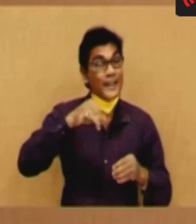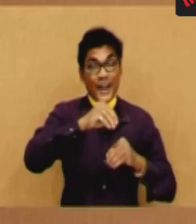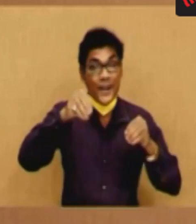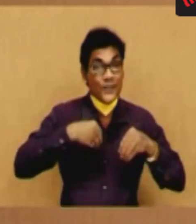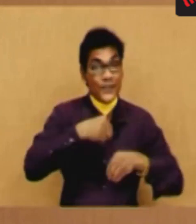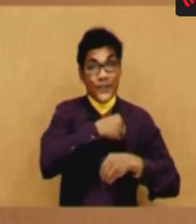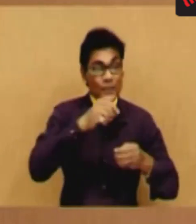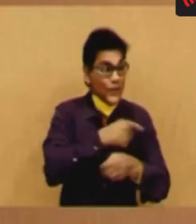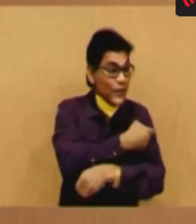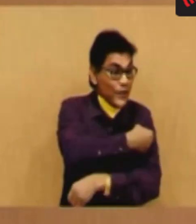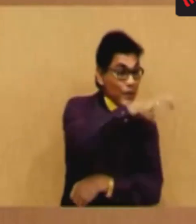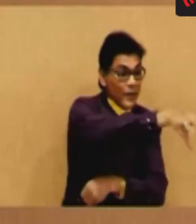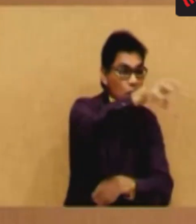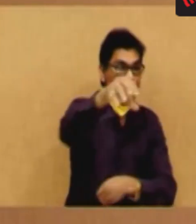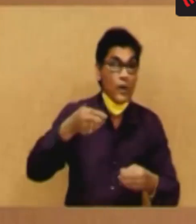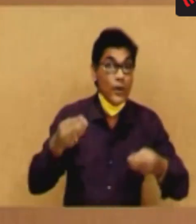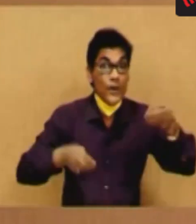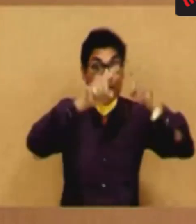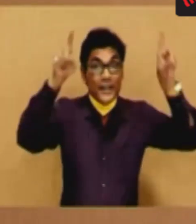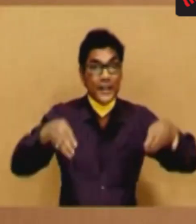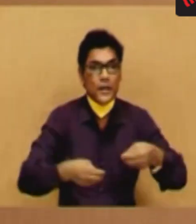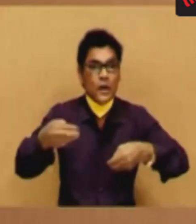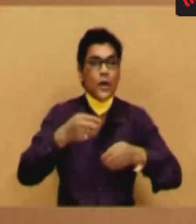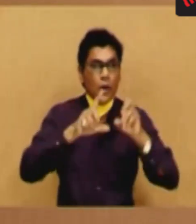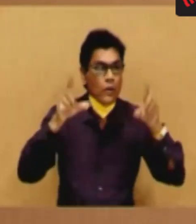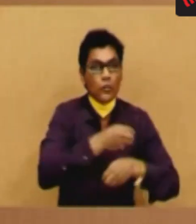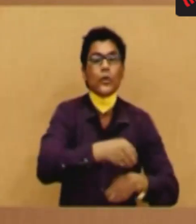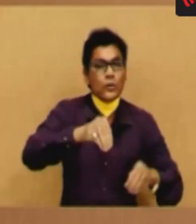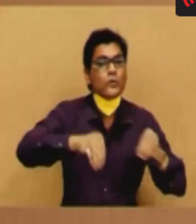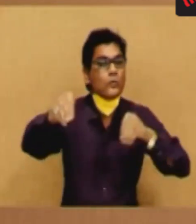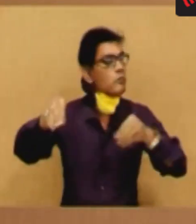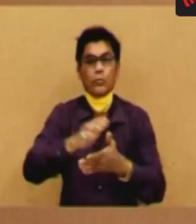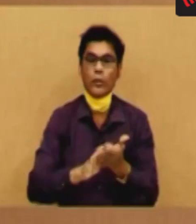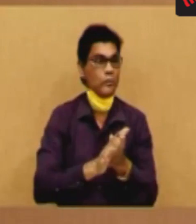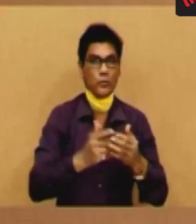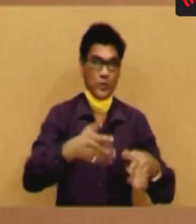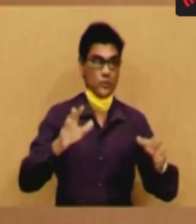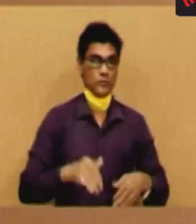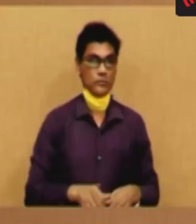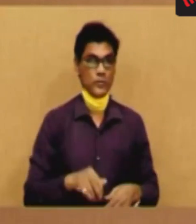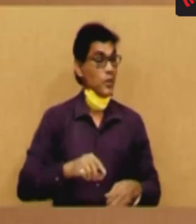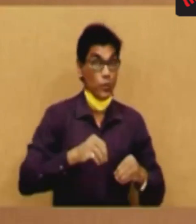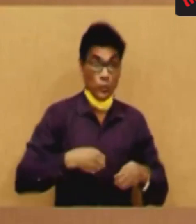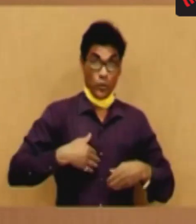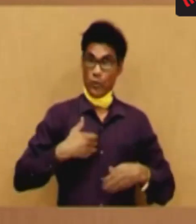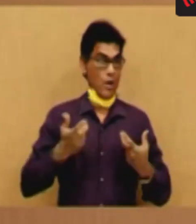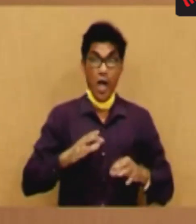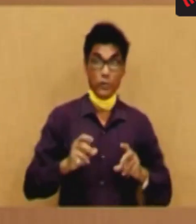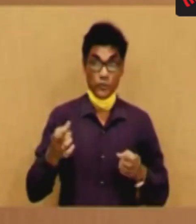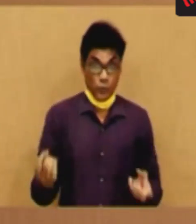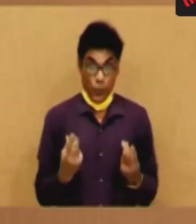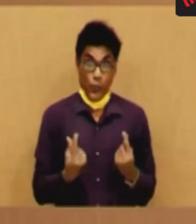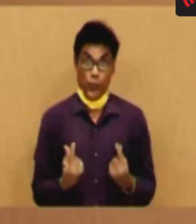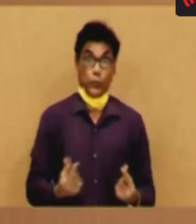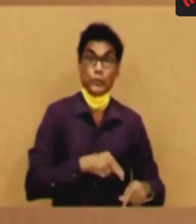ଦୌଡ଼ି ଯିବା ନାହିଁ। ତାଙ୍କୁ ନେଇକରି ହୁଏତ ଟିକେ କେତେବେଳେ ଅସୁବିଧା ହେବ କ'ଣ ହେବ ସେଥିପାଇଁ ତରବର ହେଇକି ଡାକ୍ତରଖାନାକୁ ନେଇଯିବା